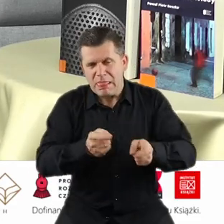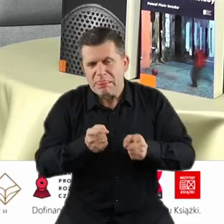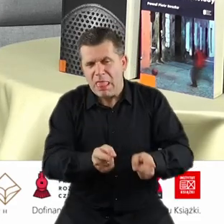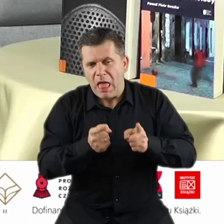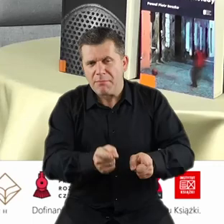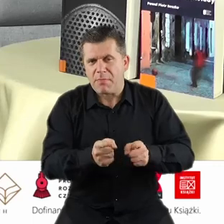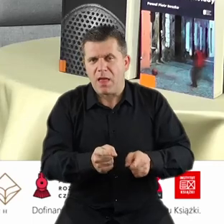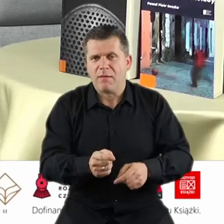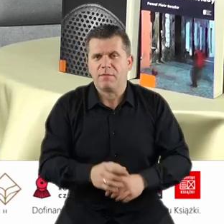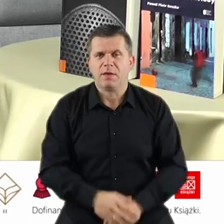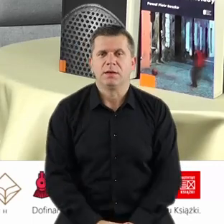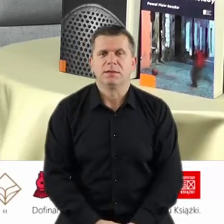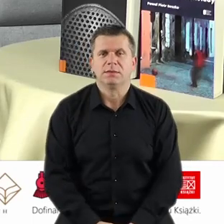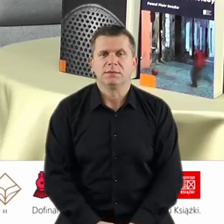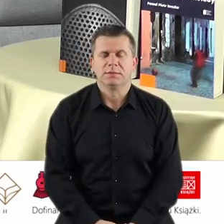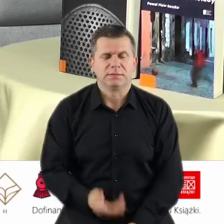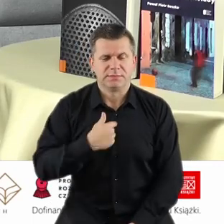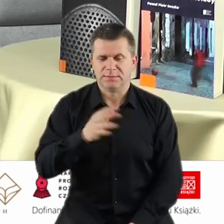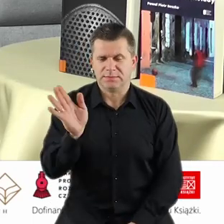jakoś, nie wiem, łzami.